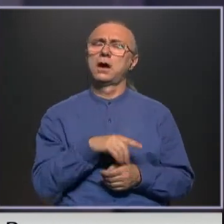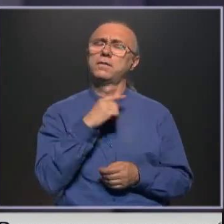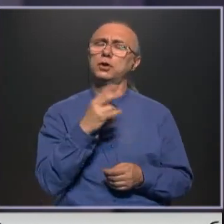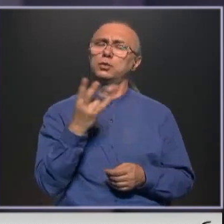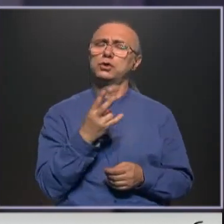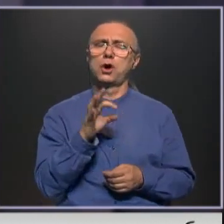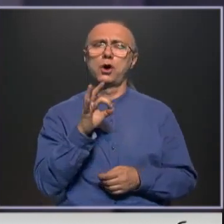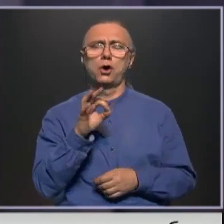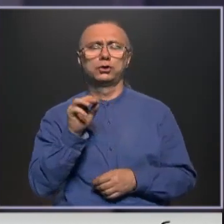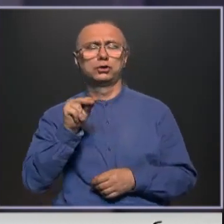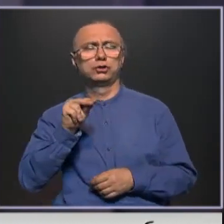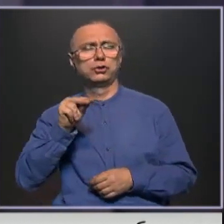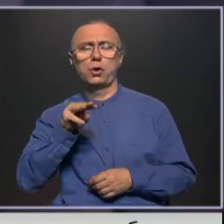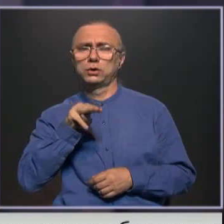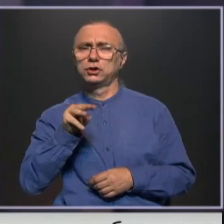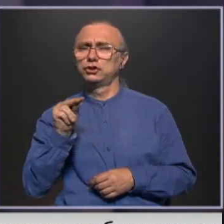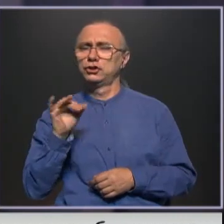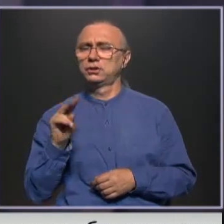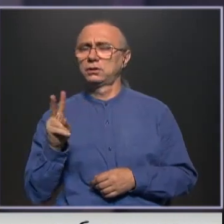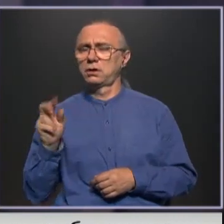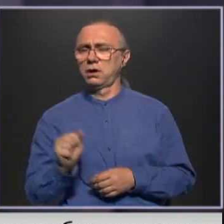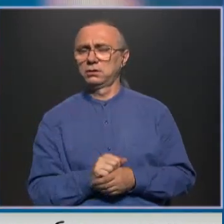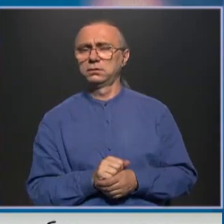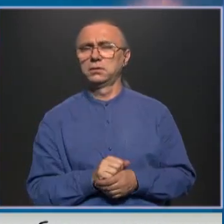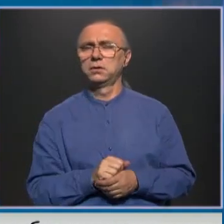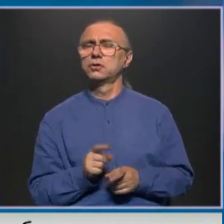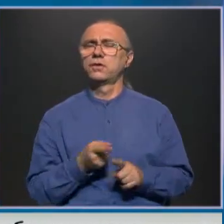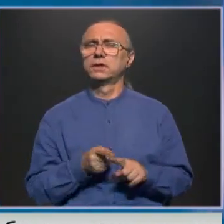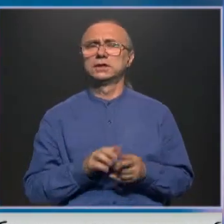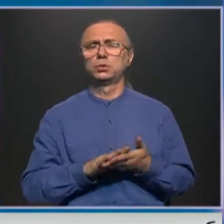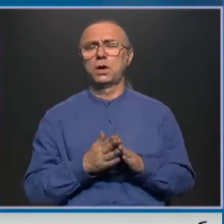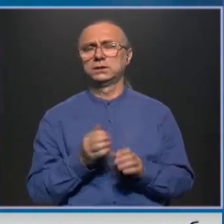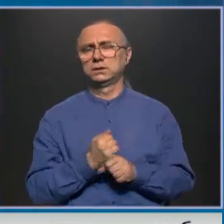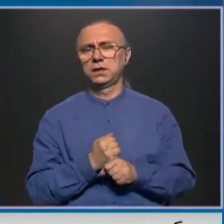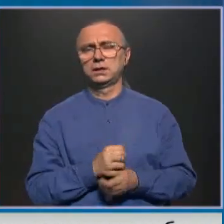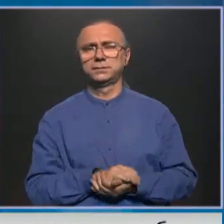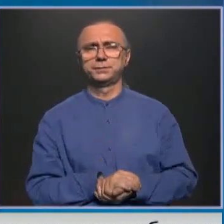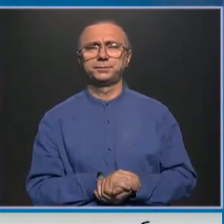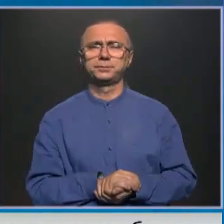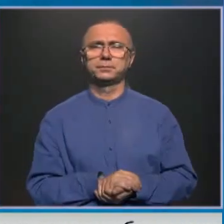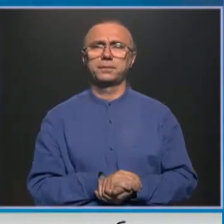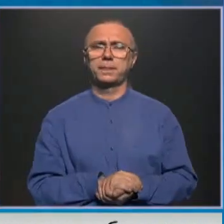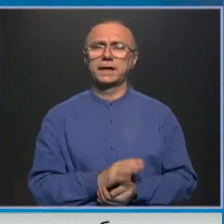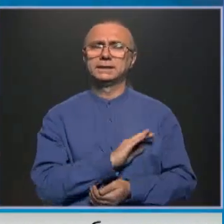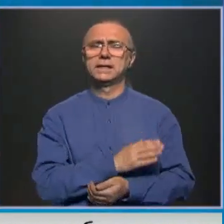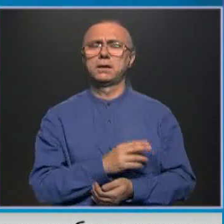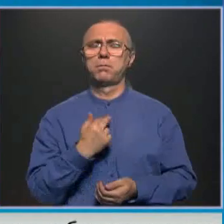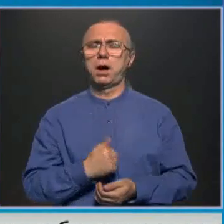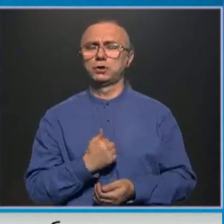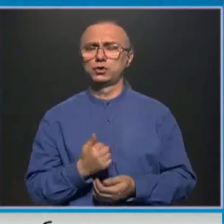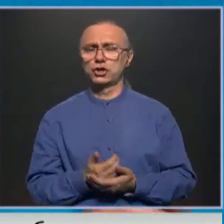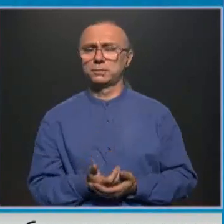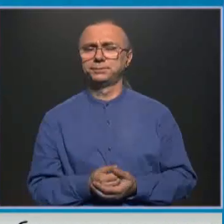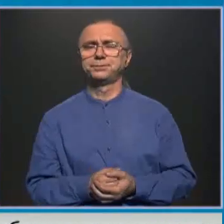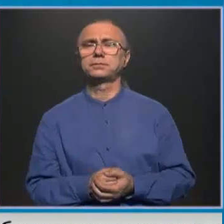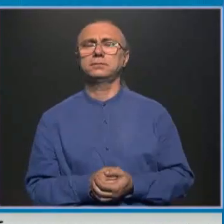помог. Что мне в этой ситуации делать? Спрашивает наши телезрители. Ну, сильный батюшка – это в смысле, если человек не хочет